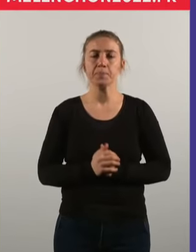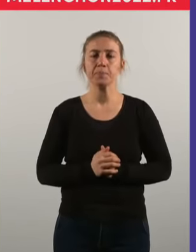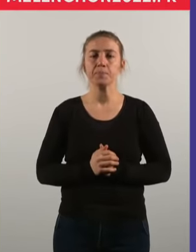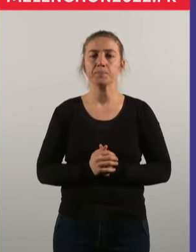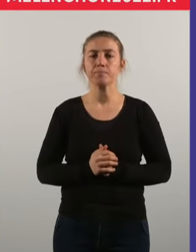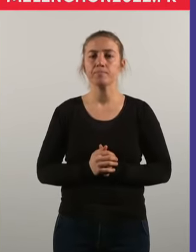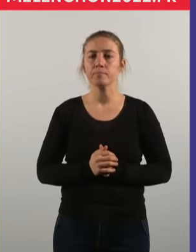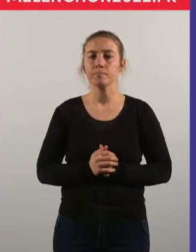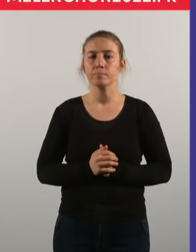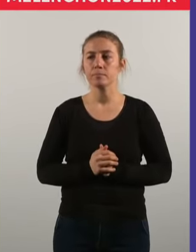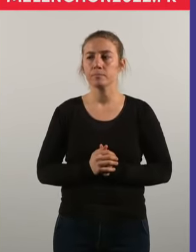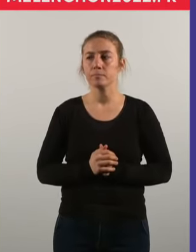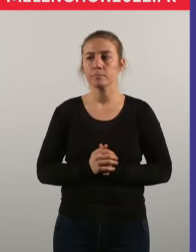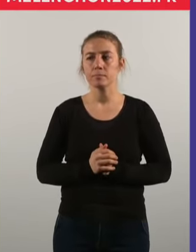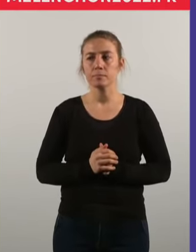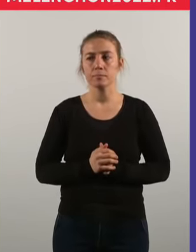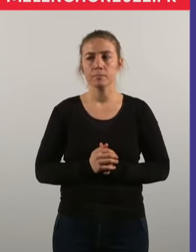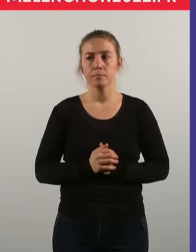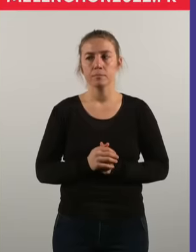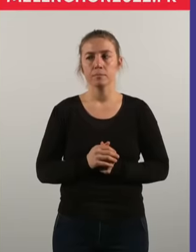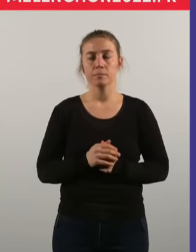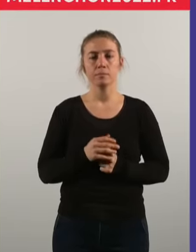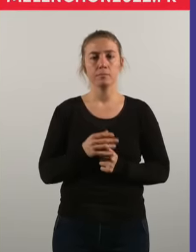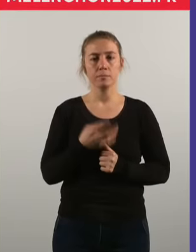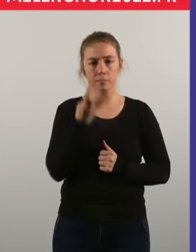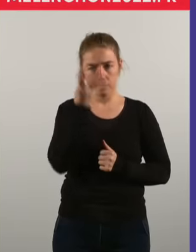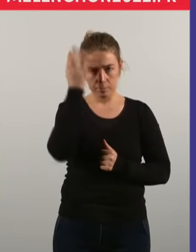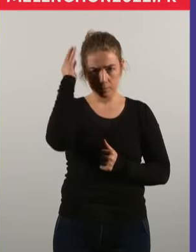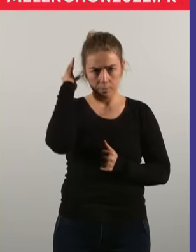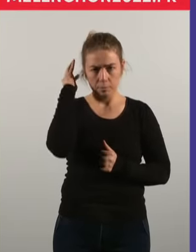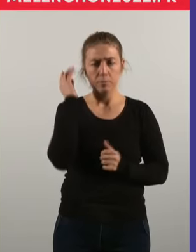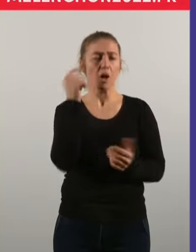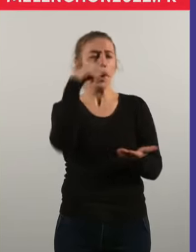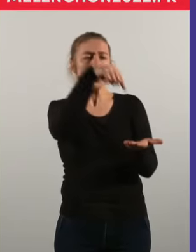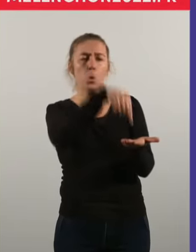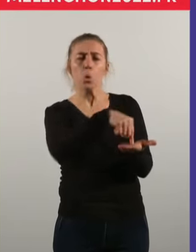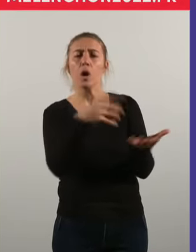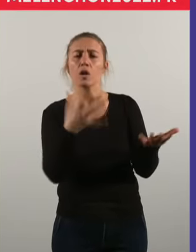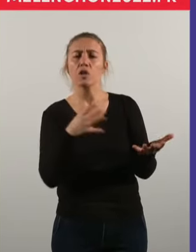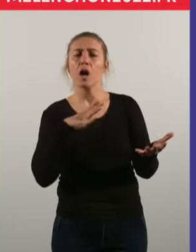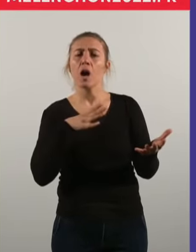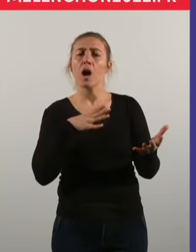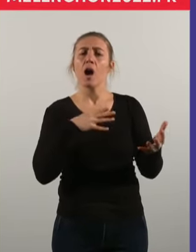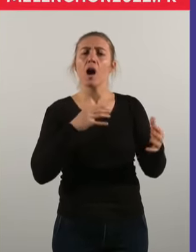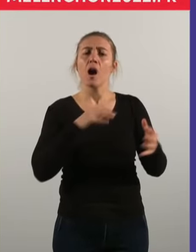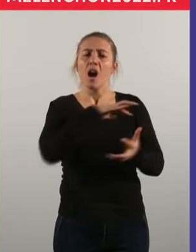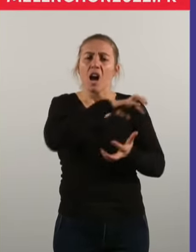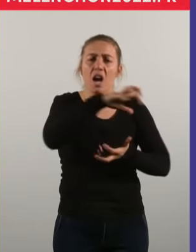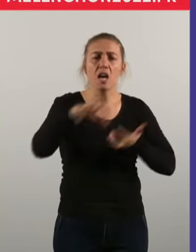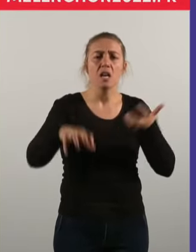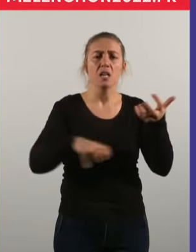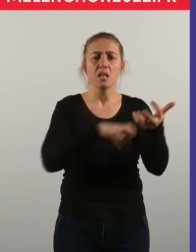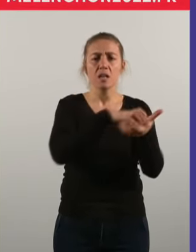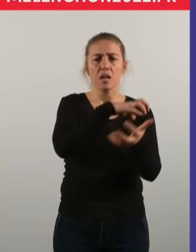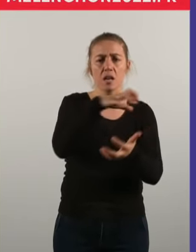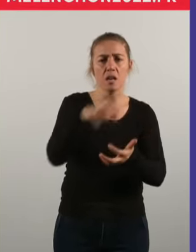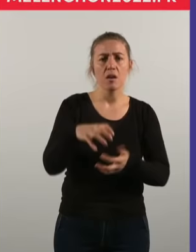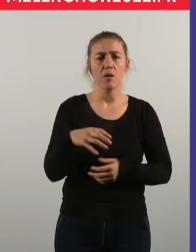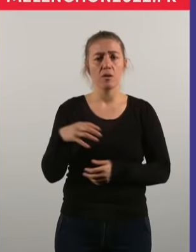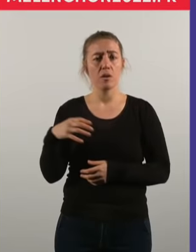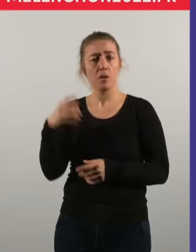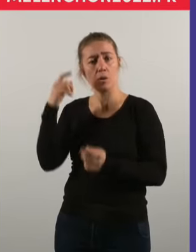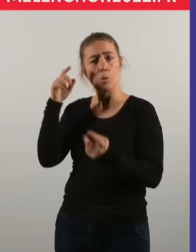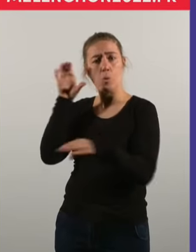Nouvelle-Calédonie, en 1878, il y a eu une énorme révolte des Kanaks contre l'occupation qui